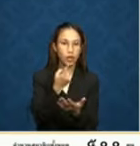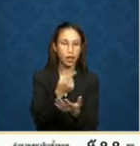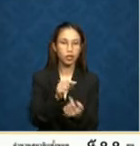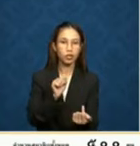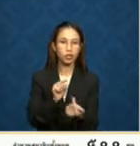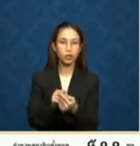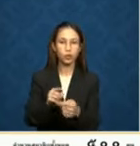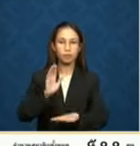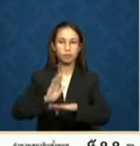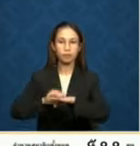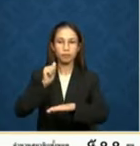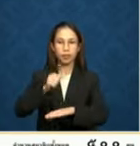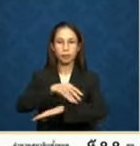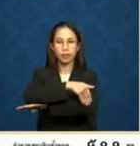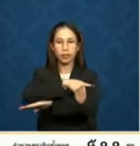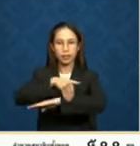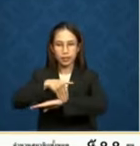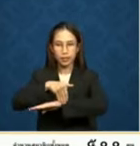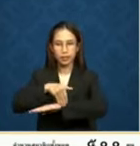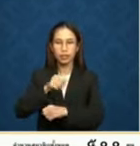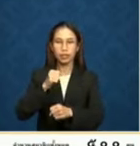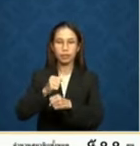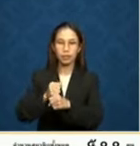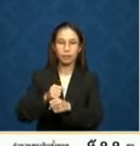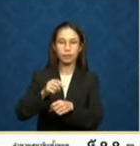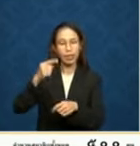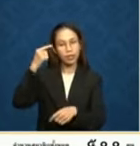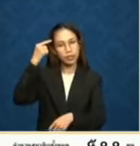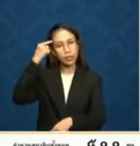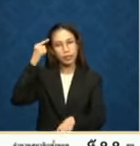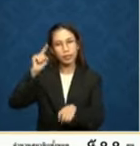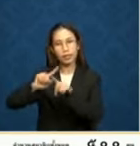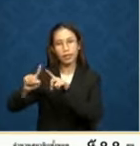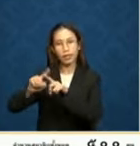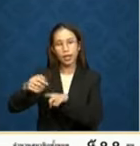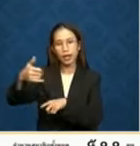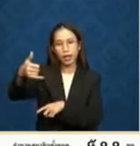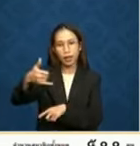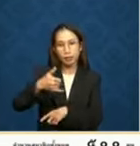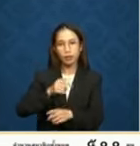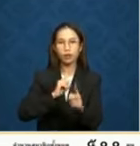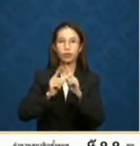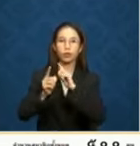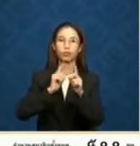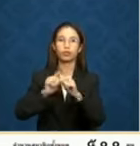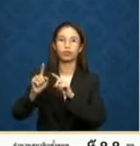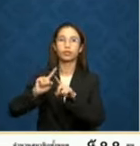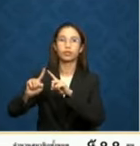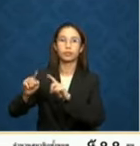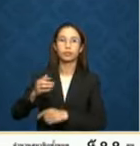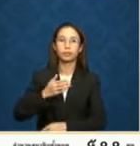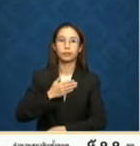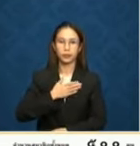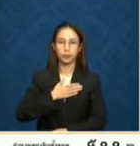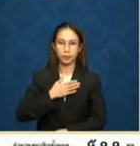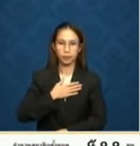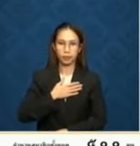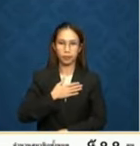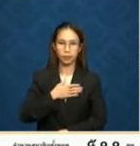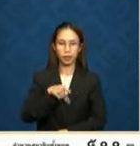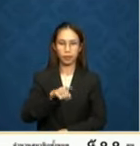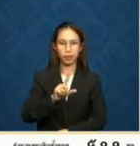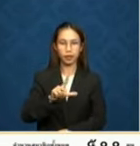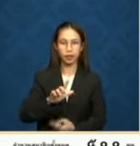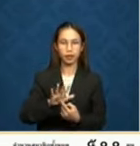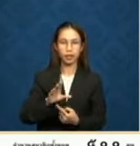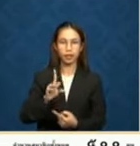นักการเงินนักบญชี หรอนักคิดให้ช่วยกันเข้ามาเศวนาซึงตัวผมเองโดยจะให้ทางพนธิปรากระ